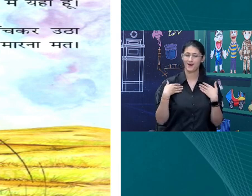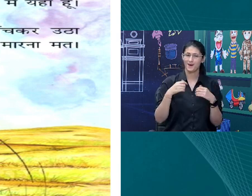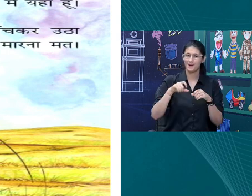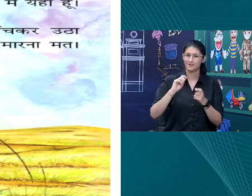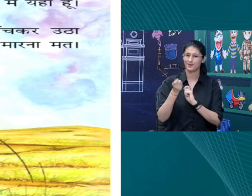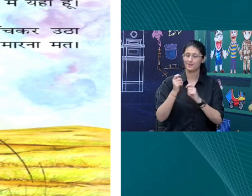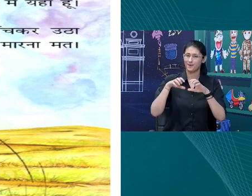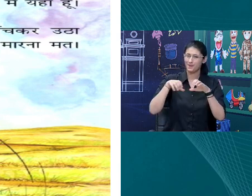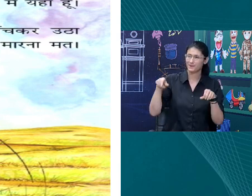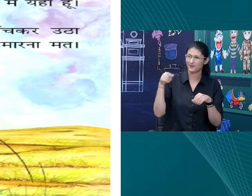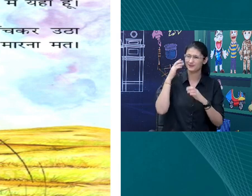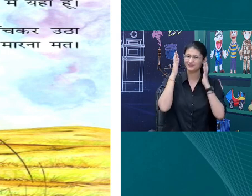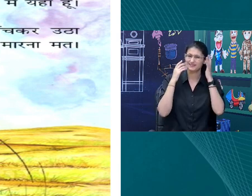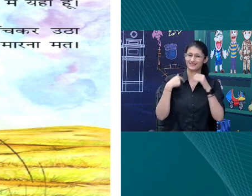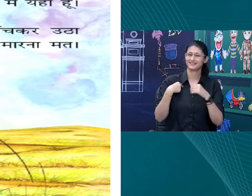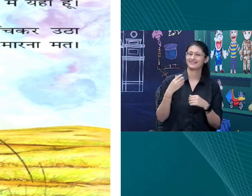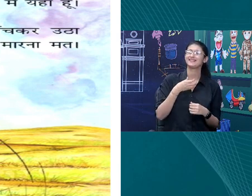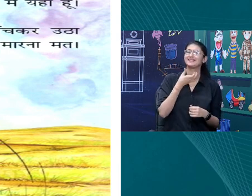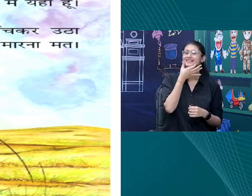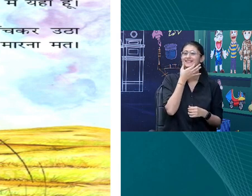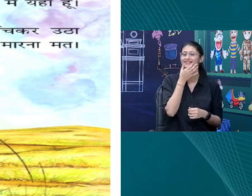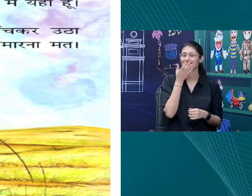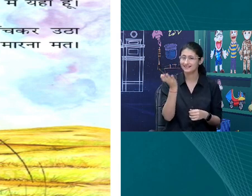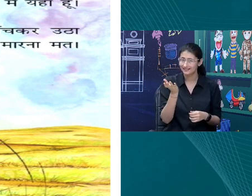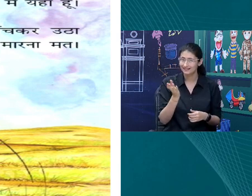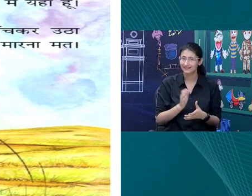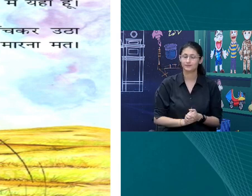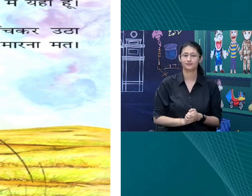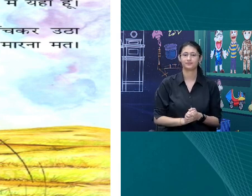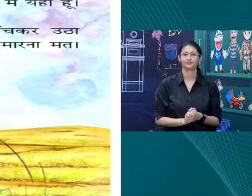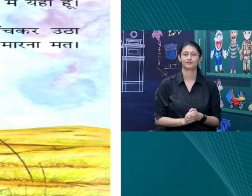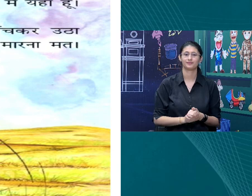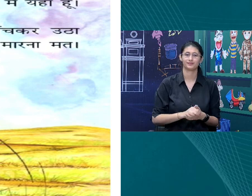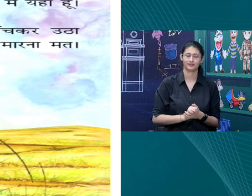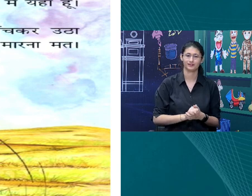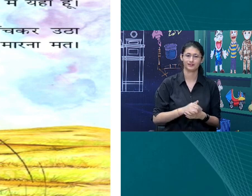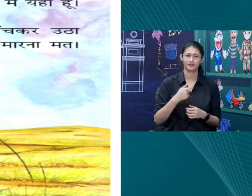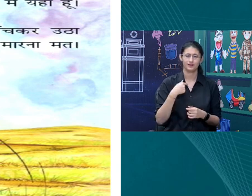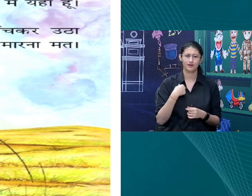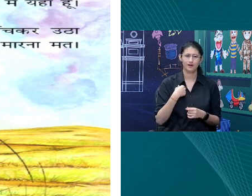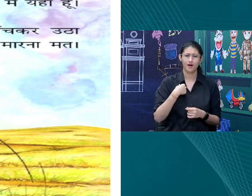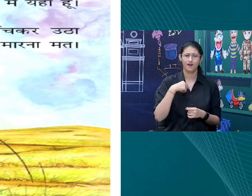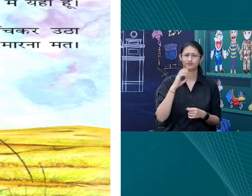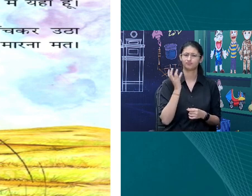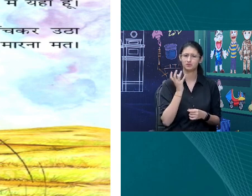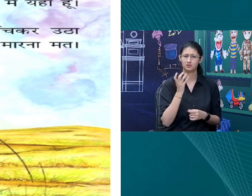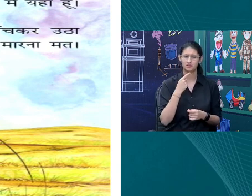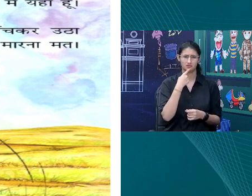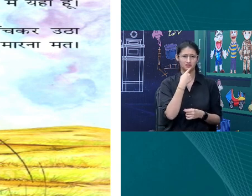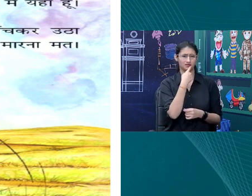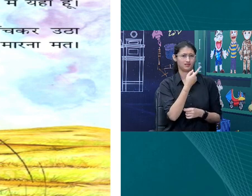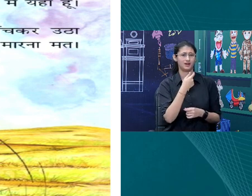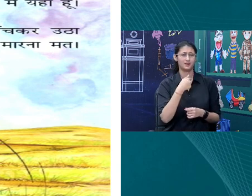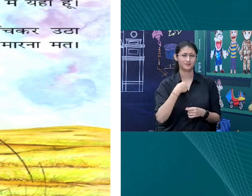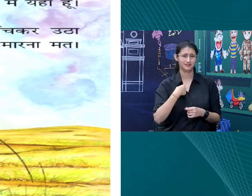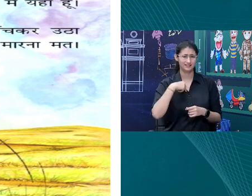निराश होकर लौट चला तभी गेंद ने झाड़ी में से चिल्लाकर कहा मैं यहां हूं